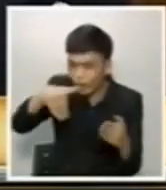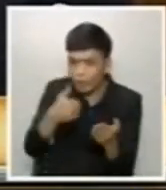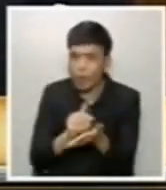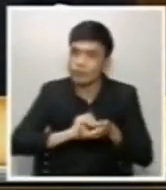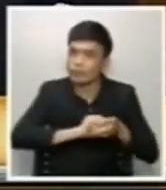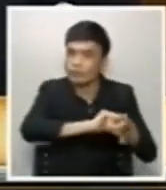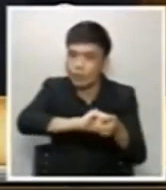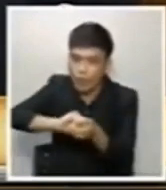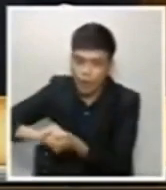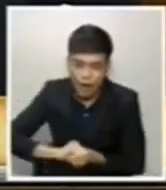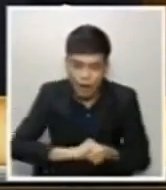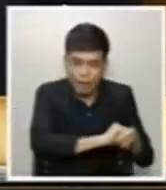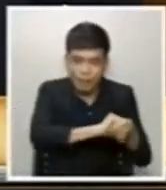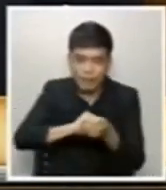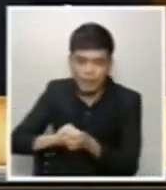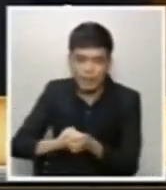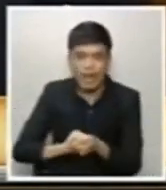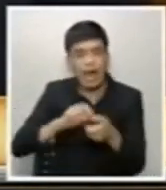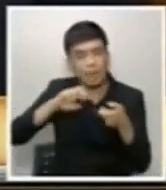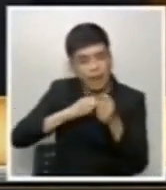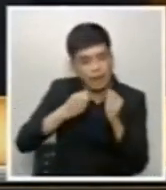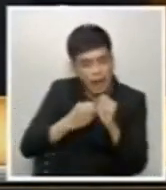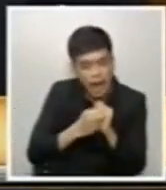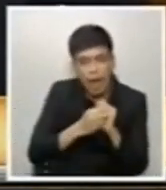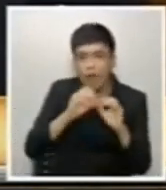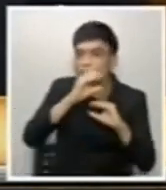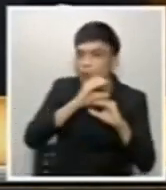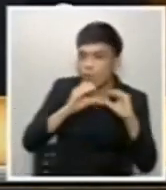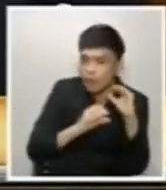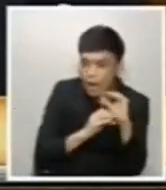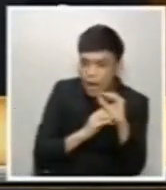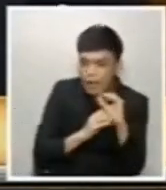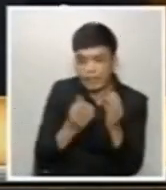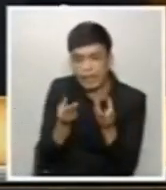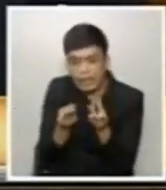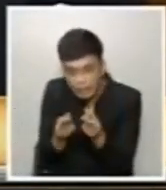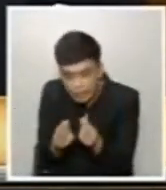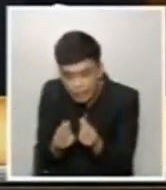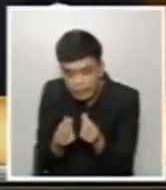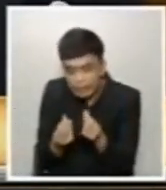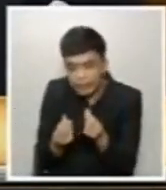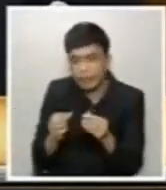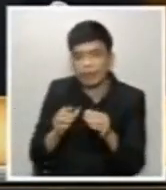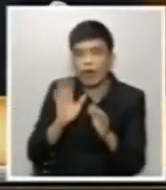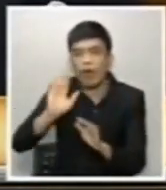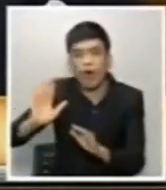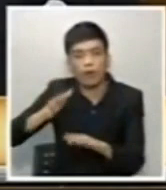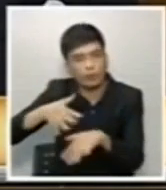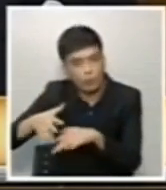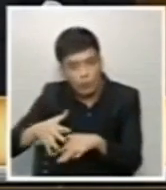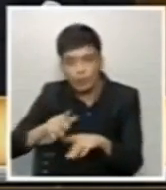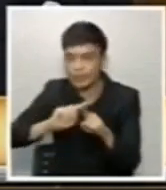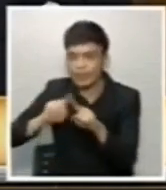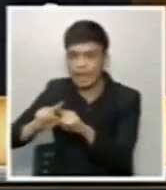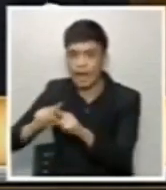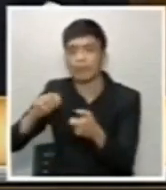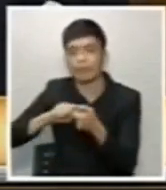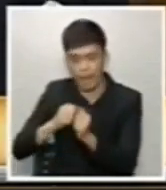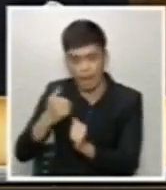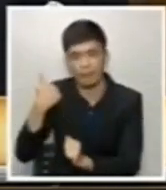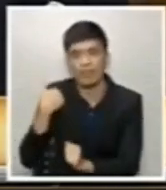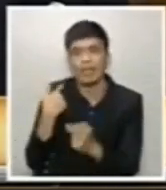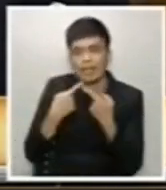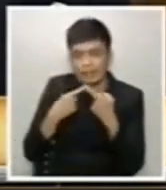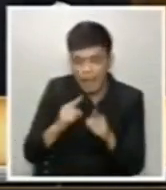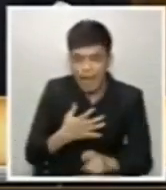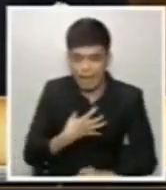ำเนินการโครงการอาจจะมีปัญหาในส่วนของเรื่องที่ดินบ้างอะไรบ้างนะครับแต่ขอให้คิดว่านี่คือโครงการที่เราต้องการตั้งใจที่